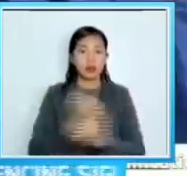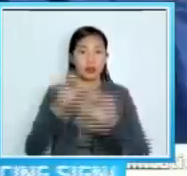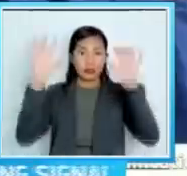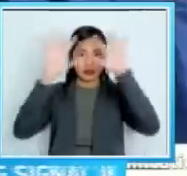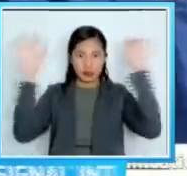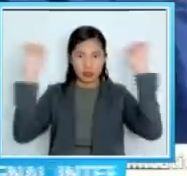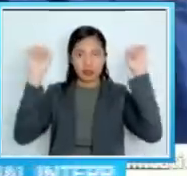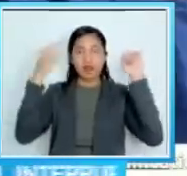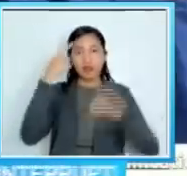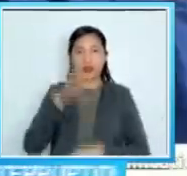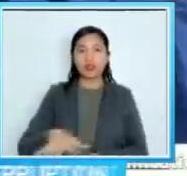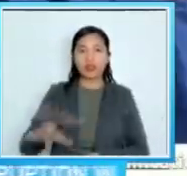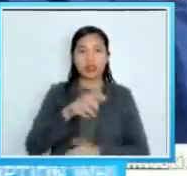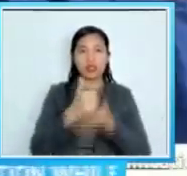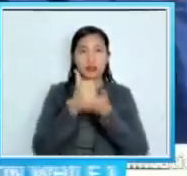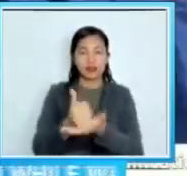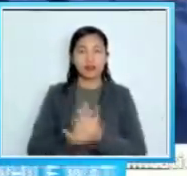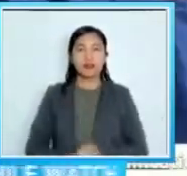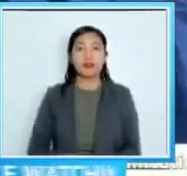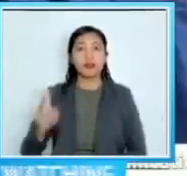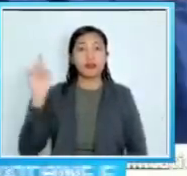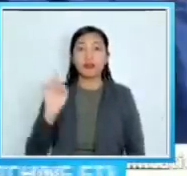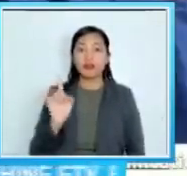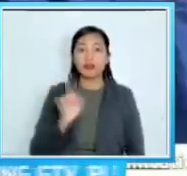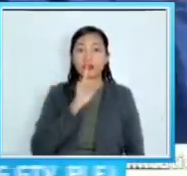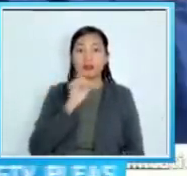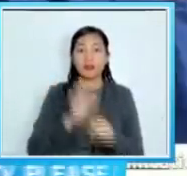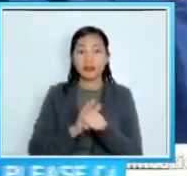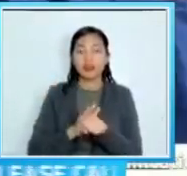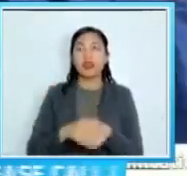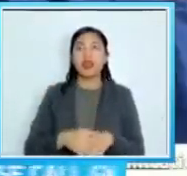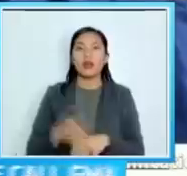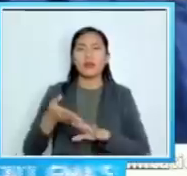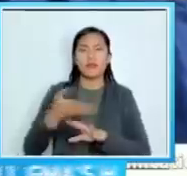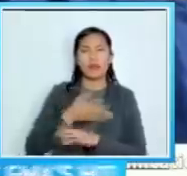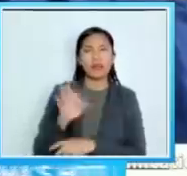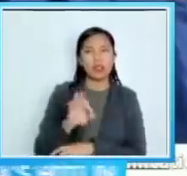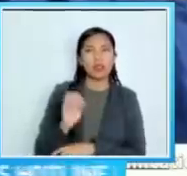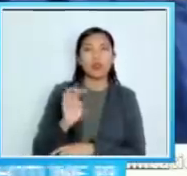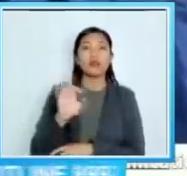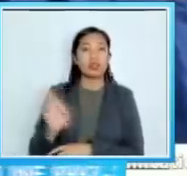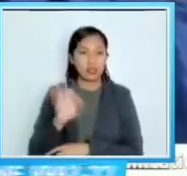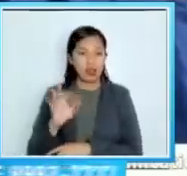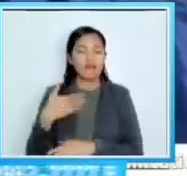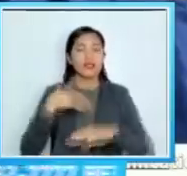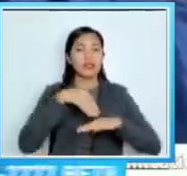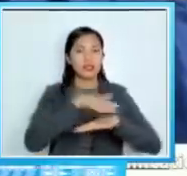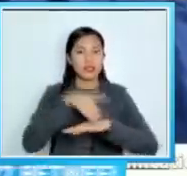you is that I said on or before Friday, the money will be downloaded.